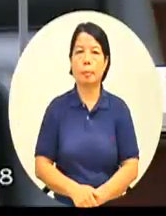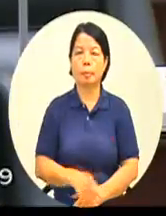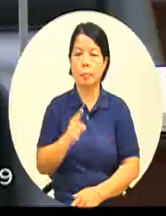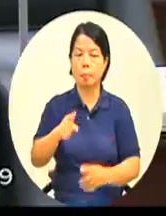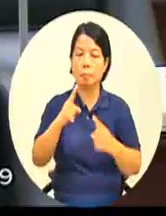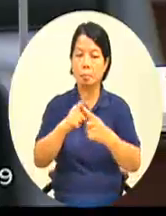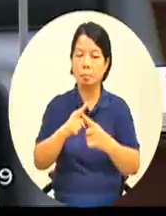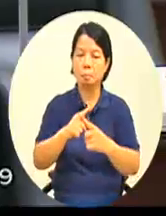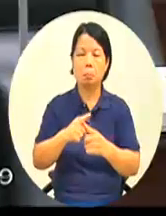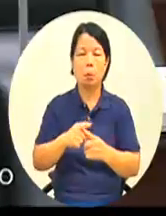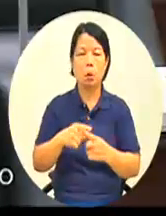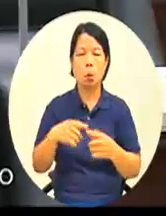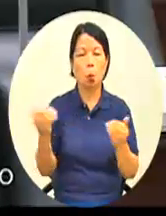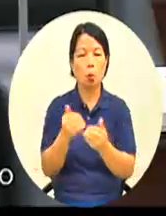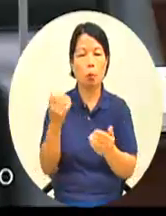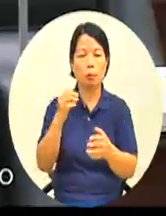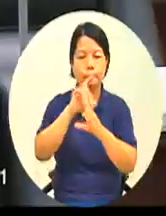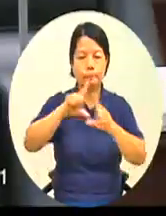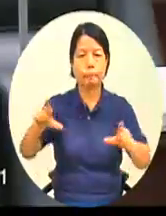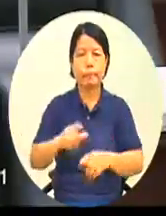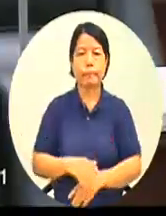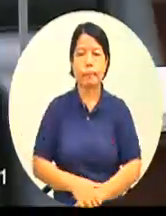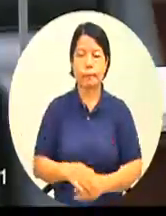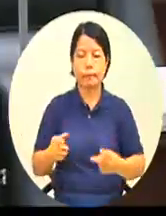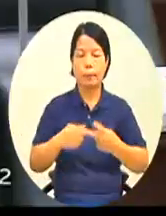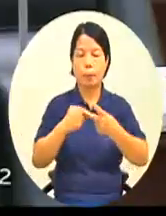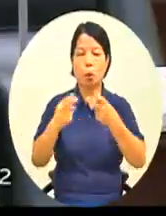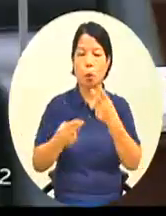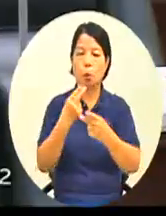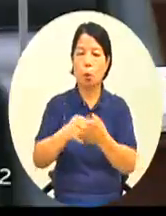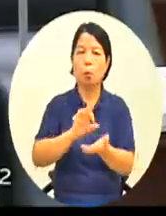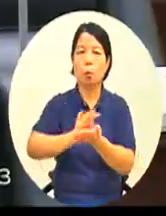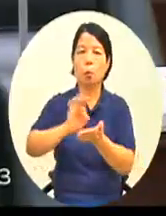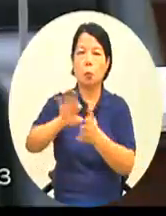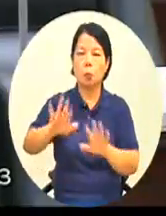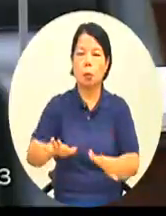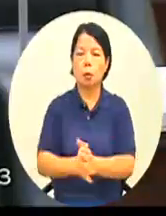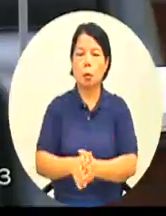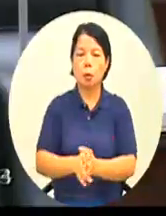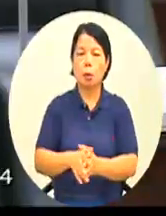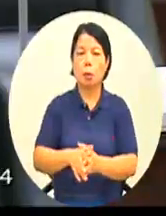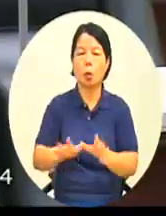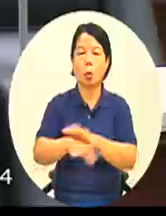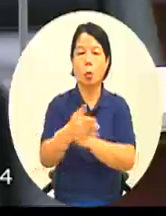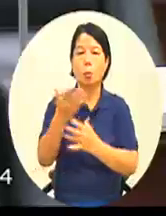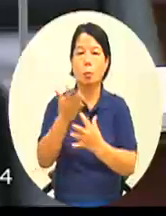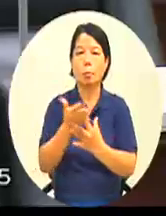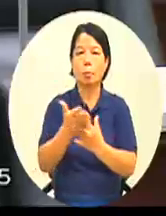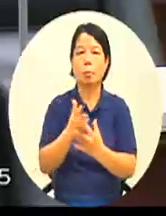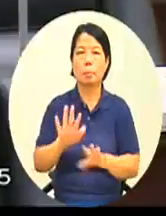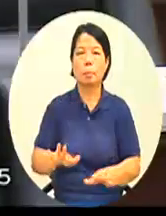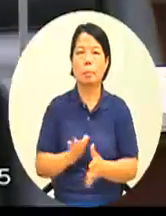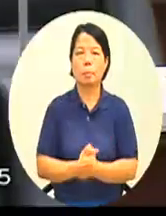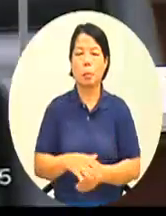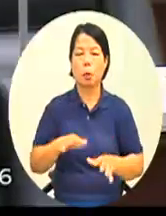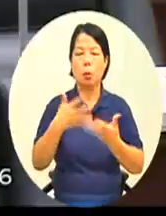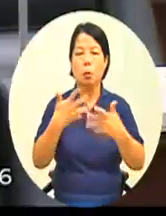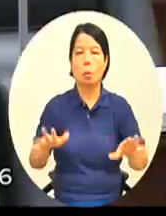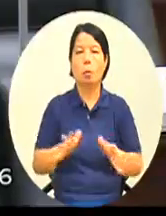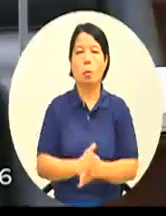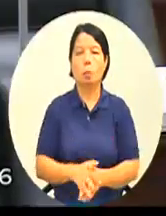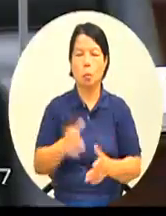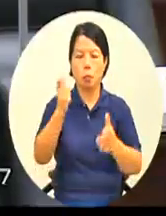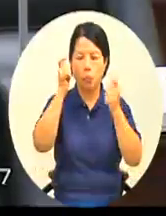大。然后第二个是我们如何利用我们高雄市既有的闲置空间？因为据我所知道，非常多我们高雄